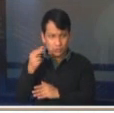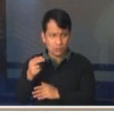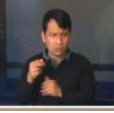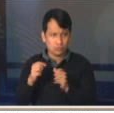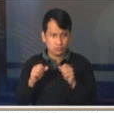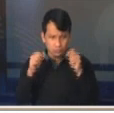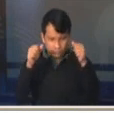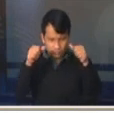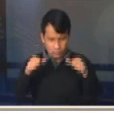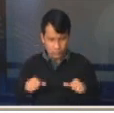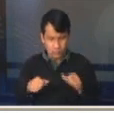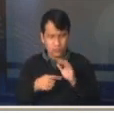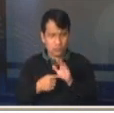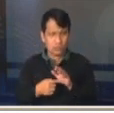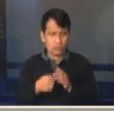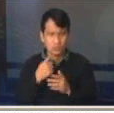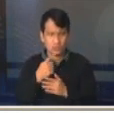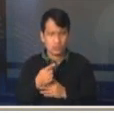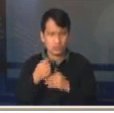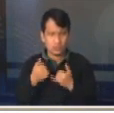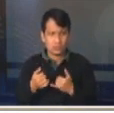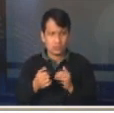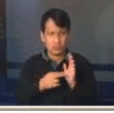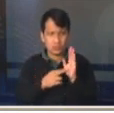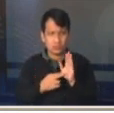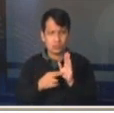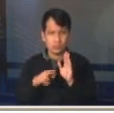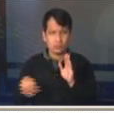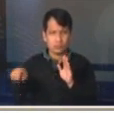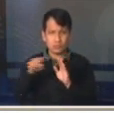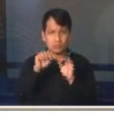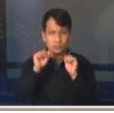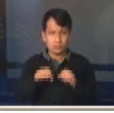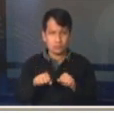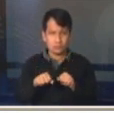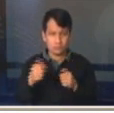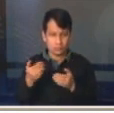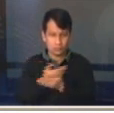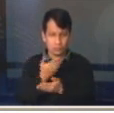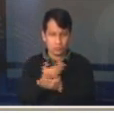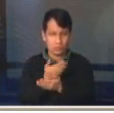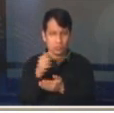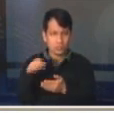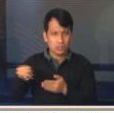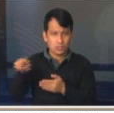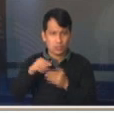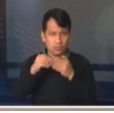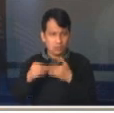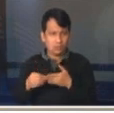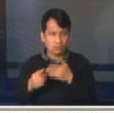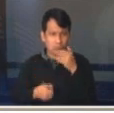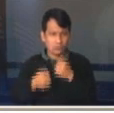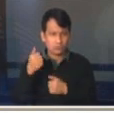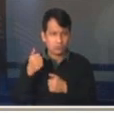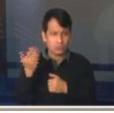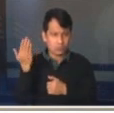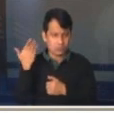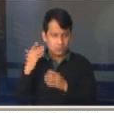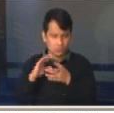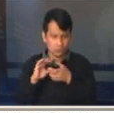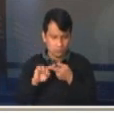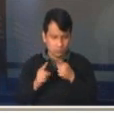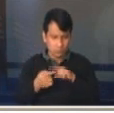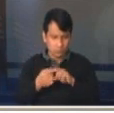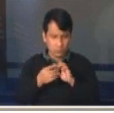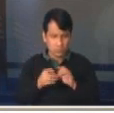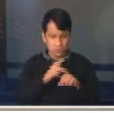sa Twitter, sinabi ni Robredo na sinasalamin ng pagkakapanalo ng mga bagong leader ng Amerika ang matagal nang pagkakaibigan sa pagitan po